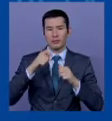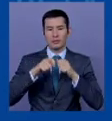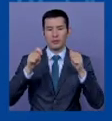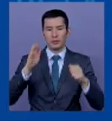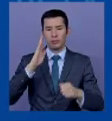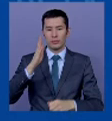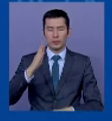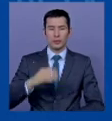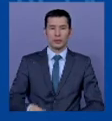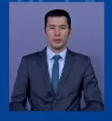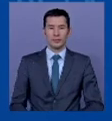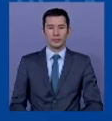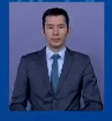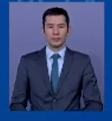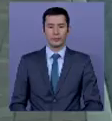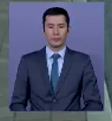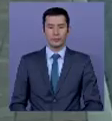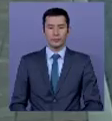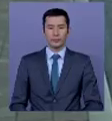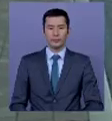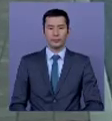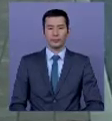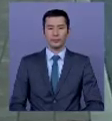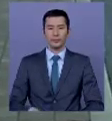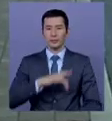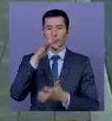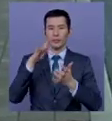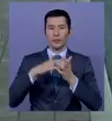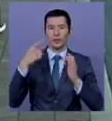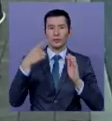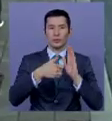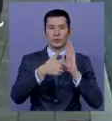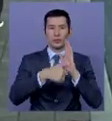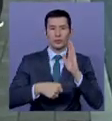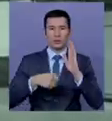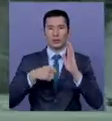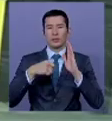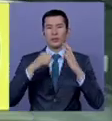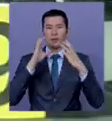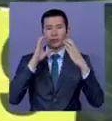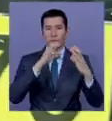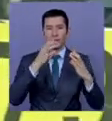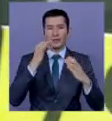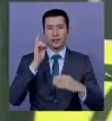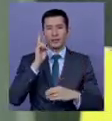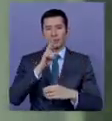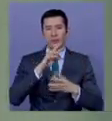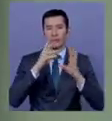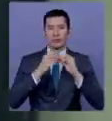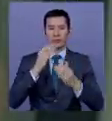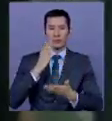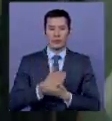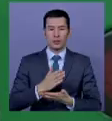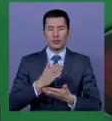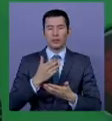сыртында да жолаушылар тасымалымен айналысатын болады. Қалада 1600 автобус пен троллейбус қатынайды. Кей маршруттар бойынша қоғамдық